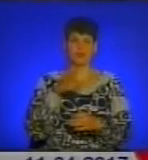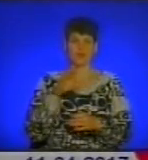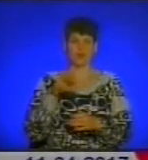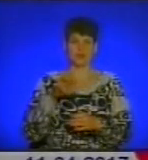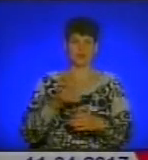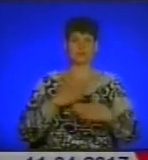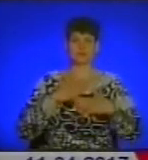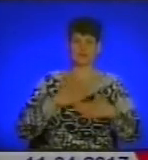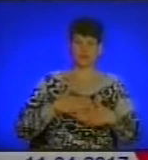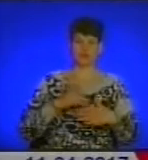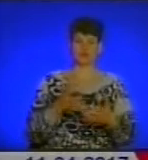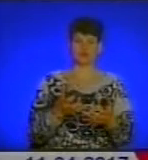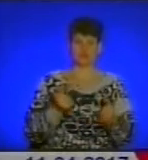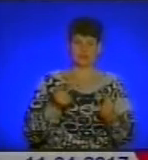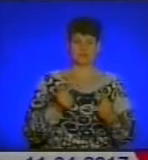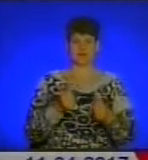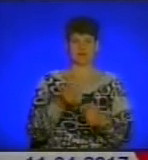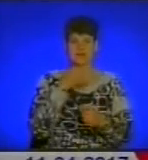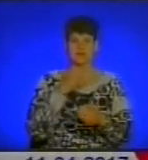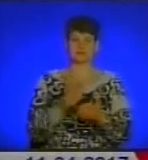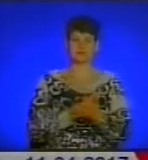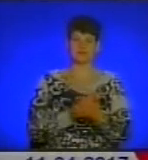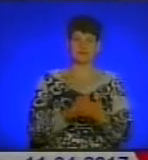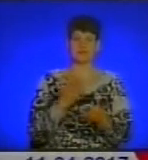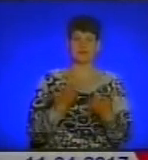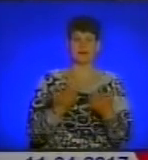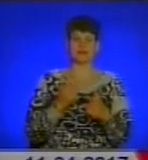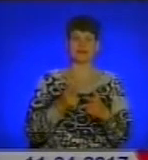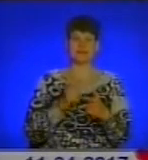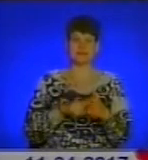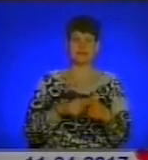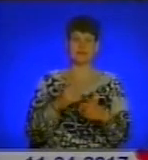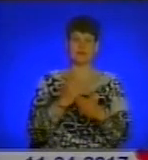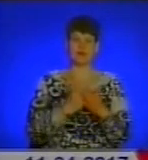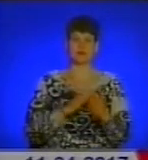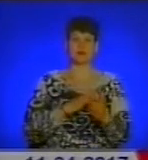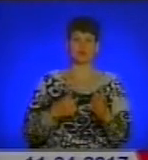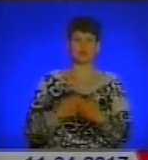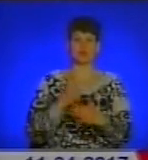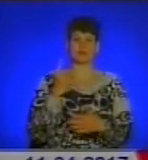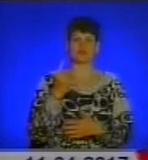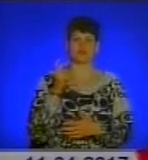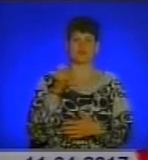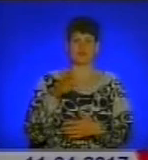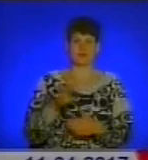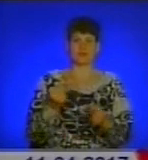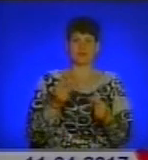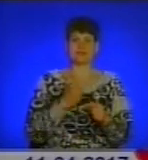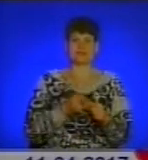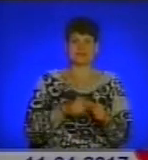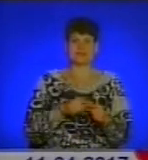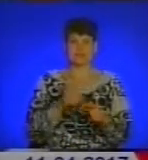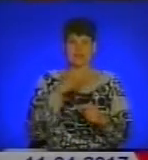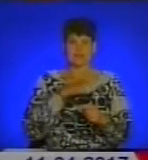для лікування цукрового діабету другого типу безкоштовно, але це за програмою, яка діяла до 1 квітня. Кошти на ці ліки були виділені